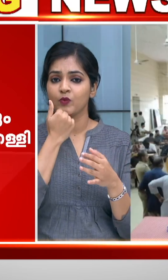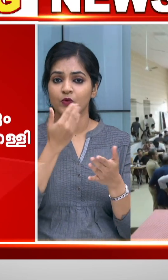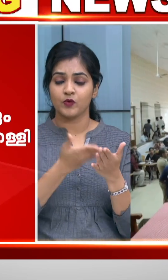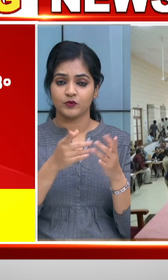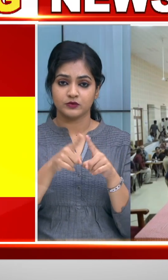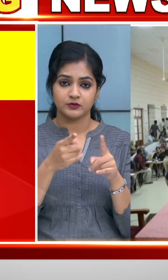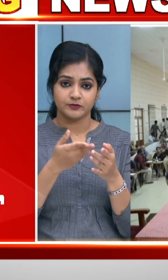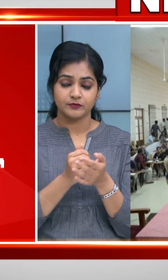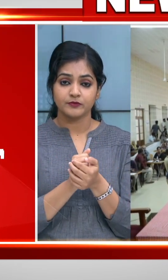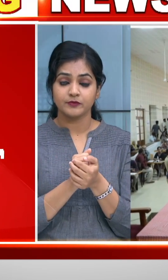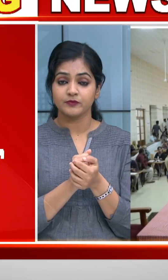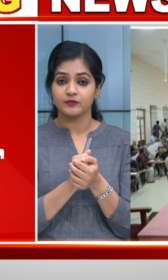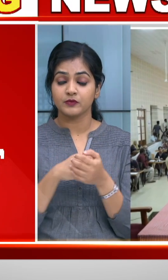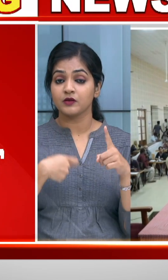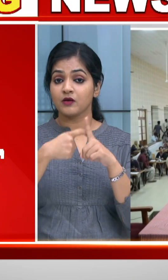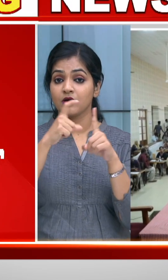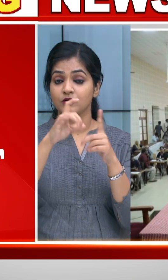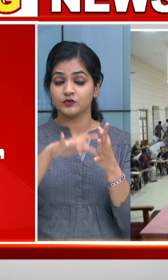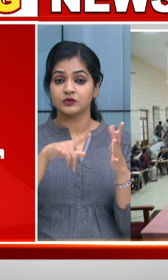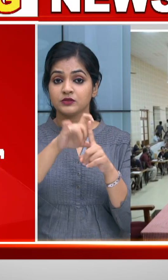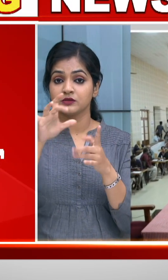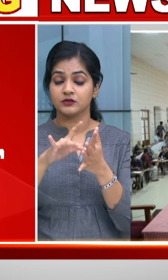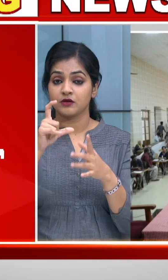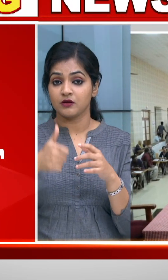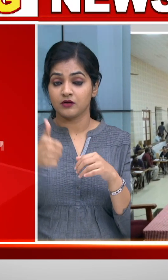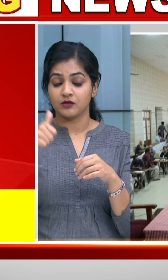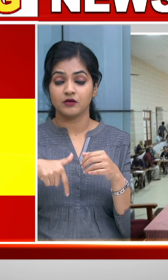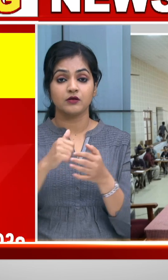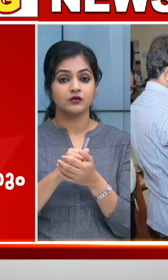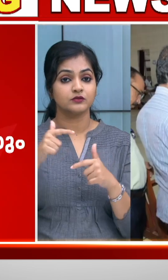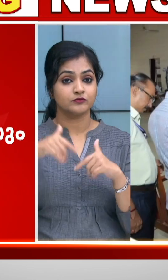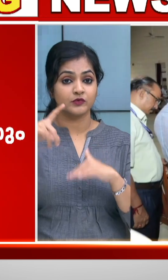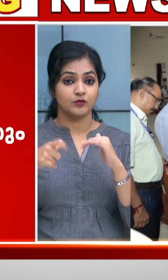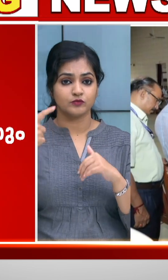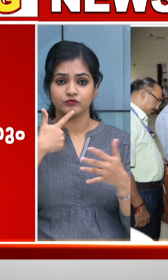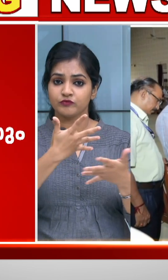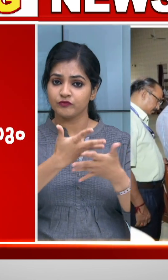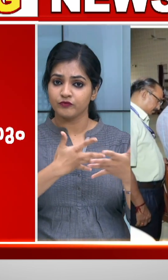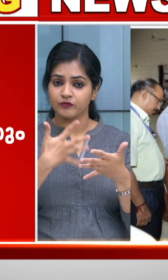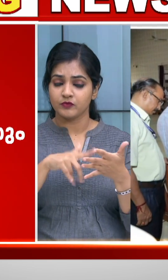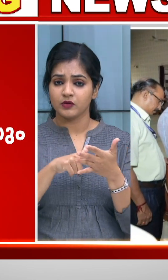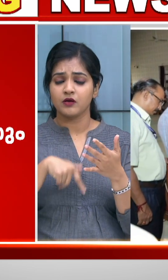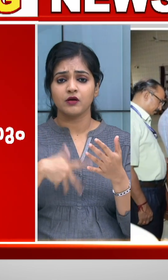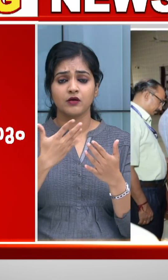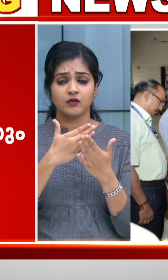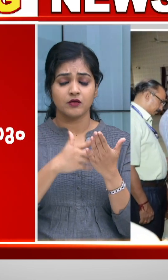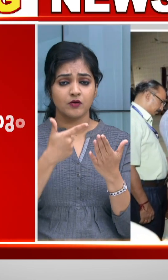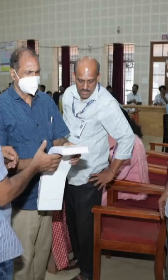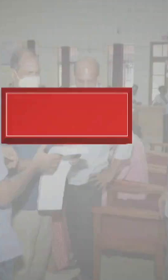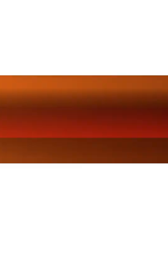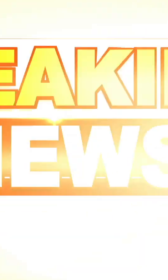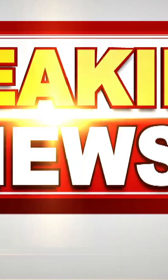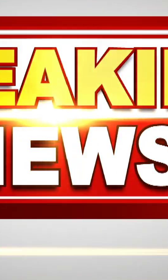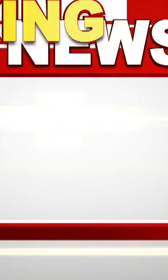തെറ്റായിട്ടുള്ളതാണ്. കാസർഗോഡ് ജില്ലാ കളക്ടർ തെരഞ്ഞെടുപ്പ് കമ്മീഷനുമായി സംസാരിച്ചിരുന്നു. ഈ വിഷയത്തിൽ ഏതെങ്കിലും വിധത്തിലുള്ള ഒരു വീഴ്ച